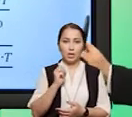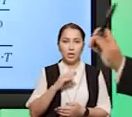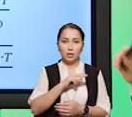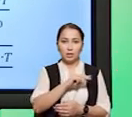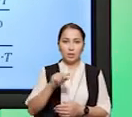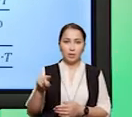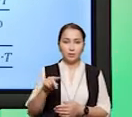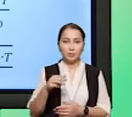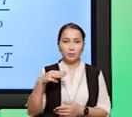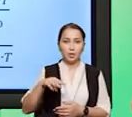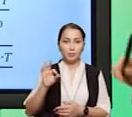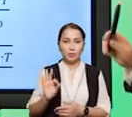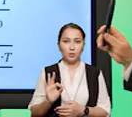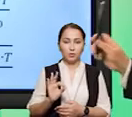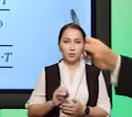taqsim m0.